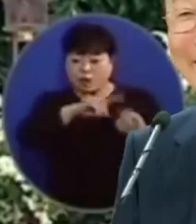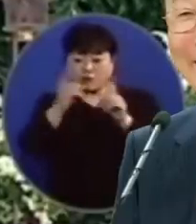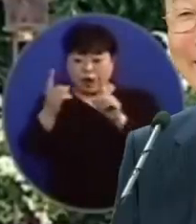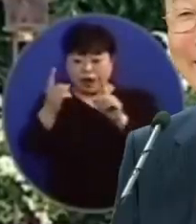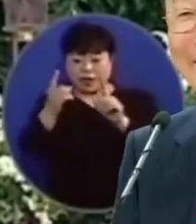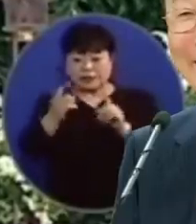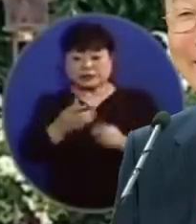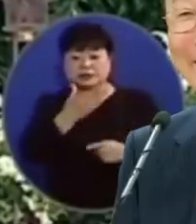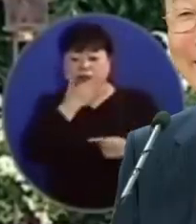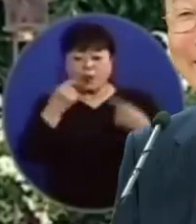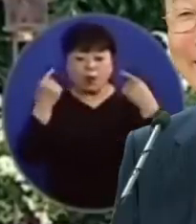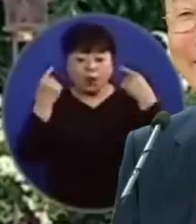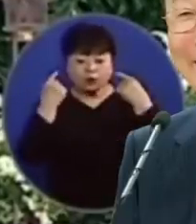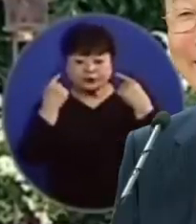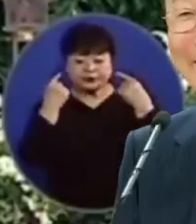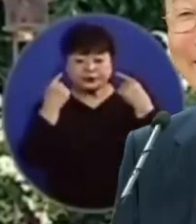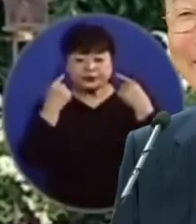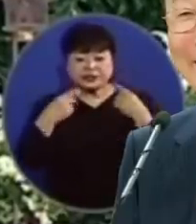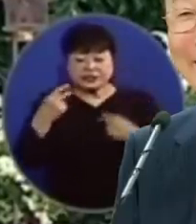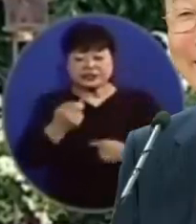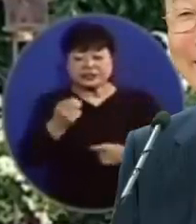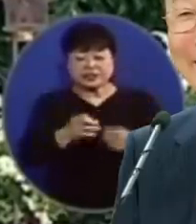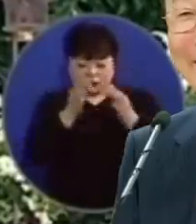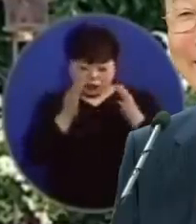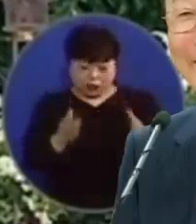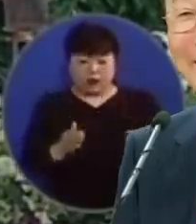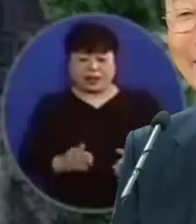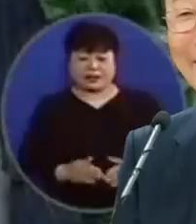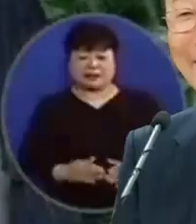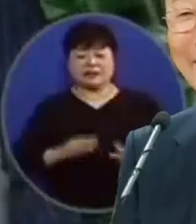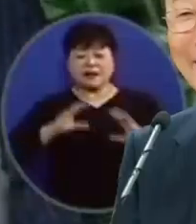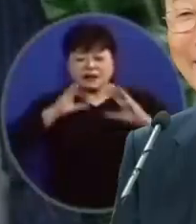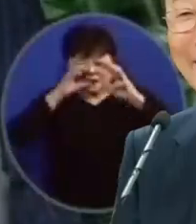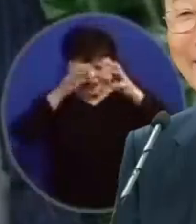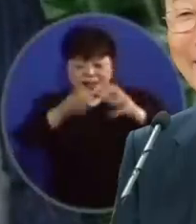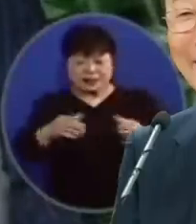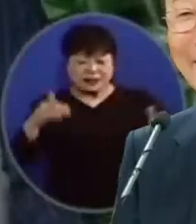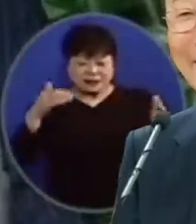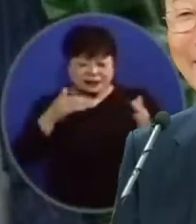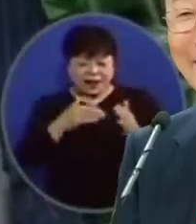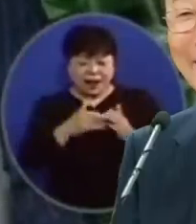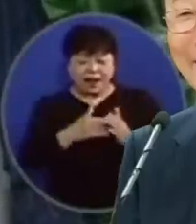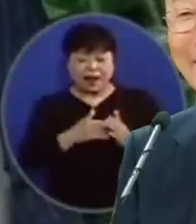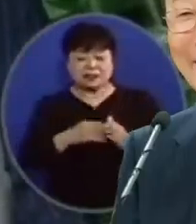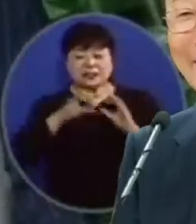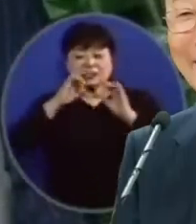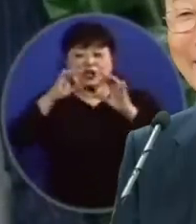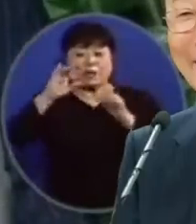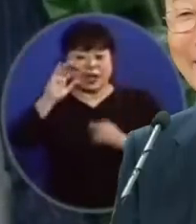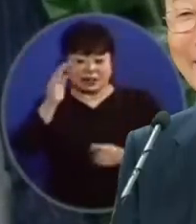부활하셨다는 이 복음은 2000년 동안에 온 세상 끝까지 전파되고